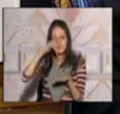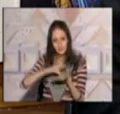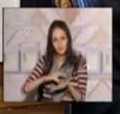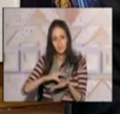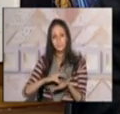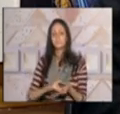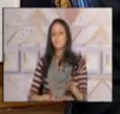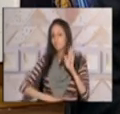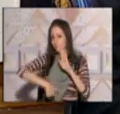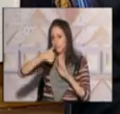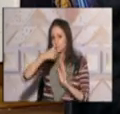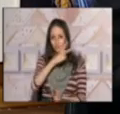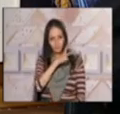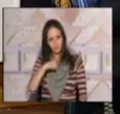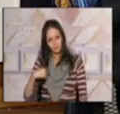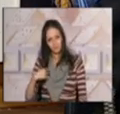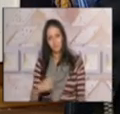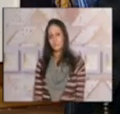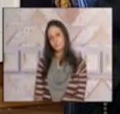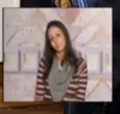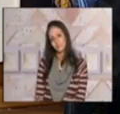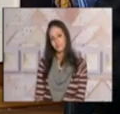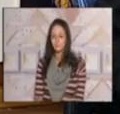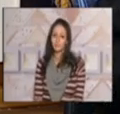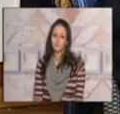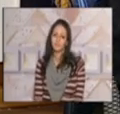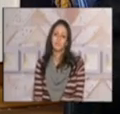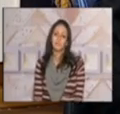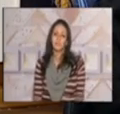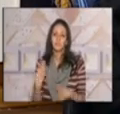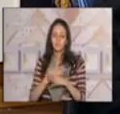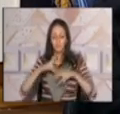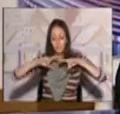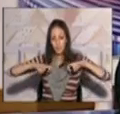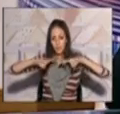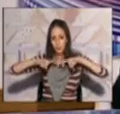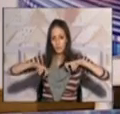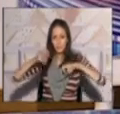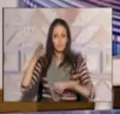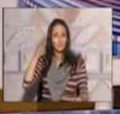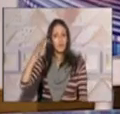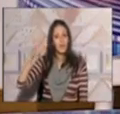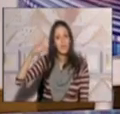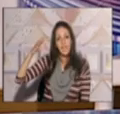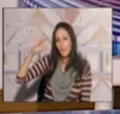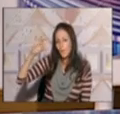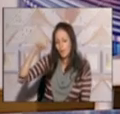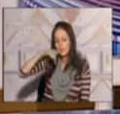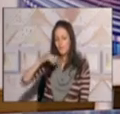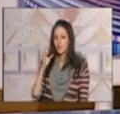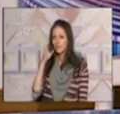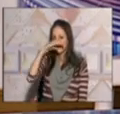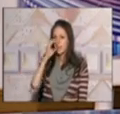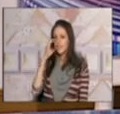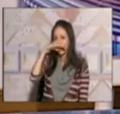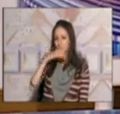والتنميه الاقتصاديه اكتشاف على حسب تعبير حضرتك الدقيق جواهر في الاقاليم. بالظبط كده. الحقيقه انا من اكتر